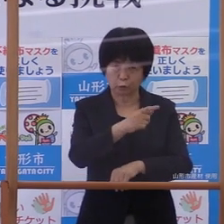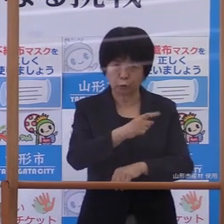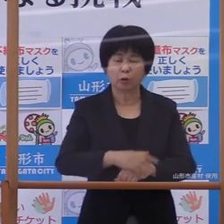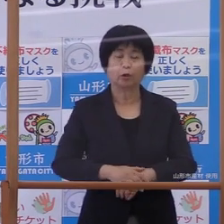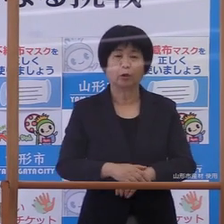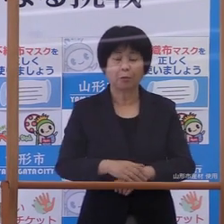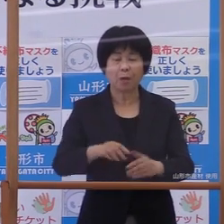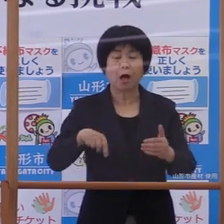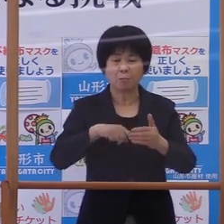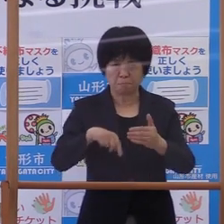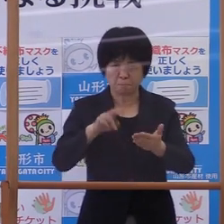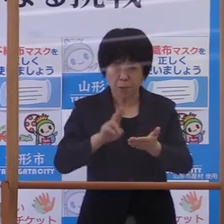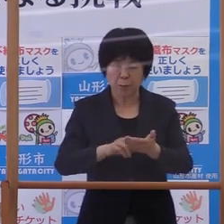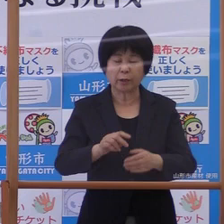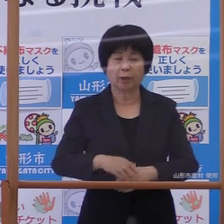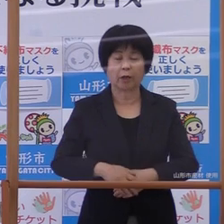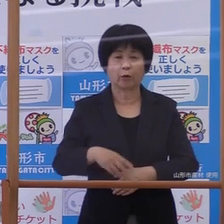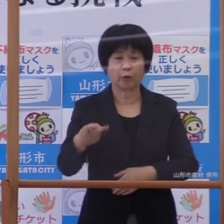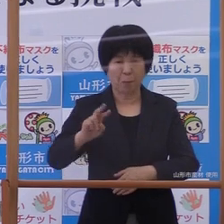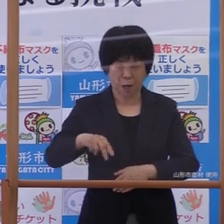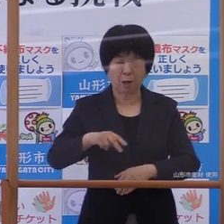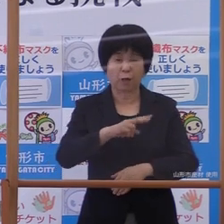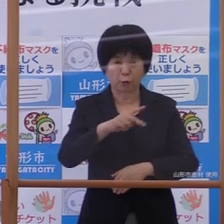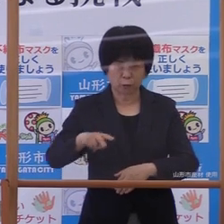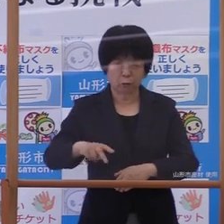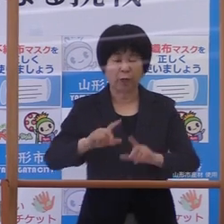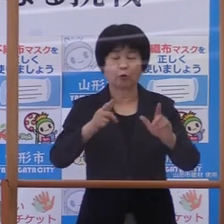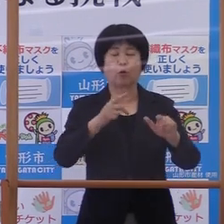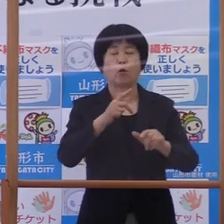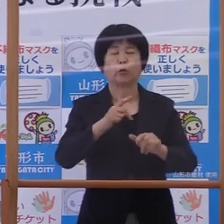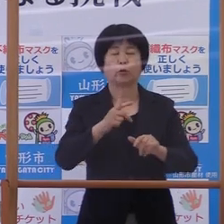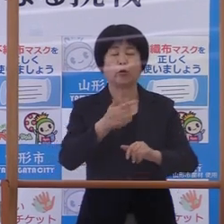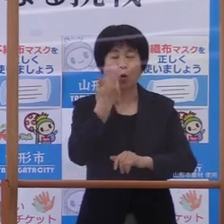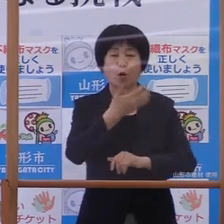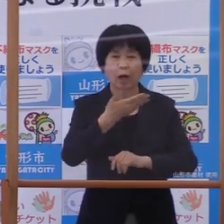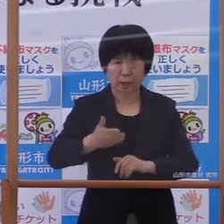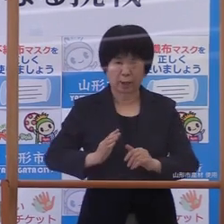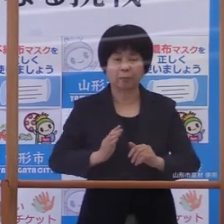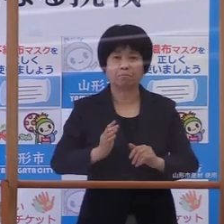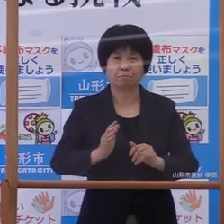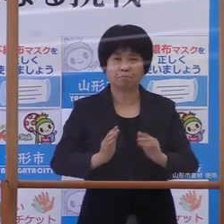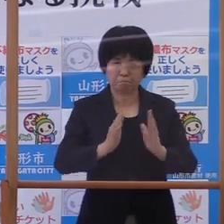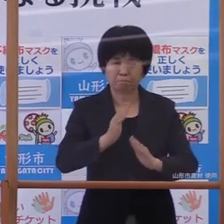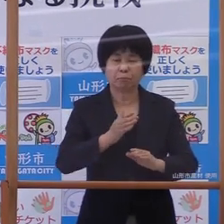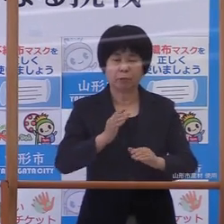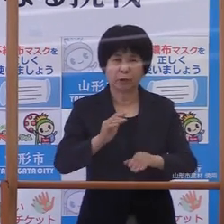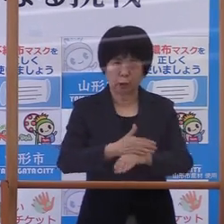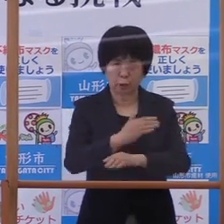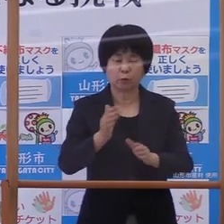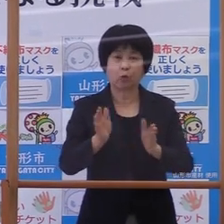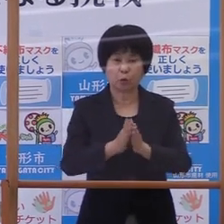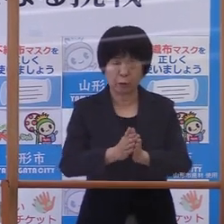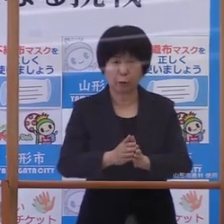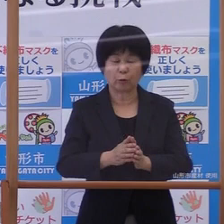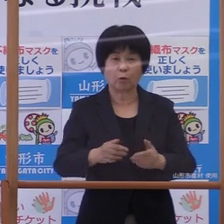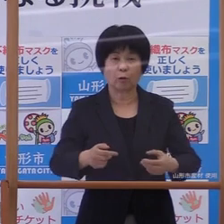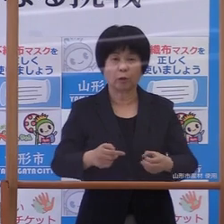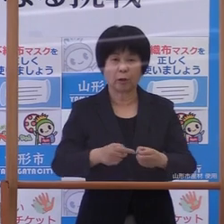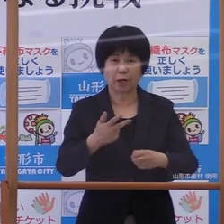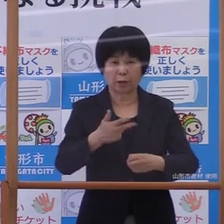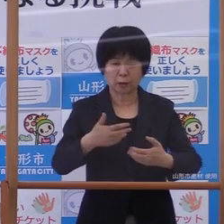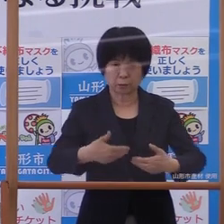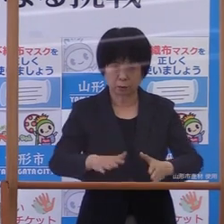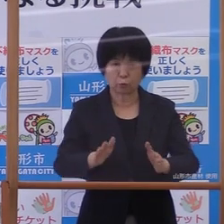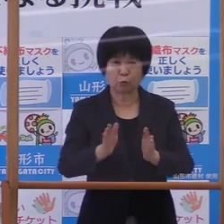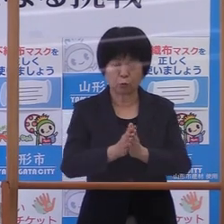またすでに内定しておりますパラ水泳の東海林大選手を含めますと、山形市出身の選手は合